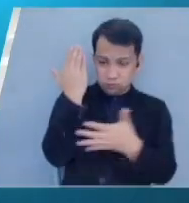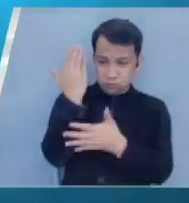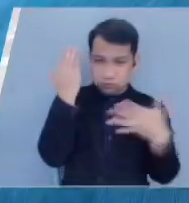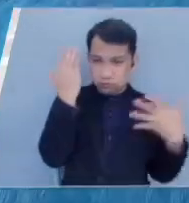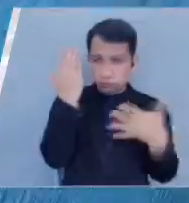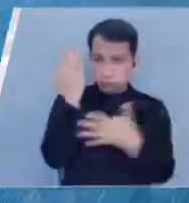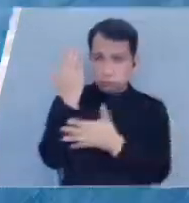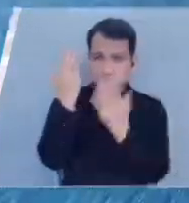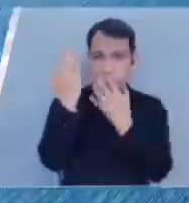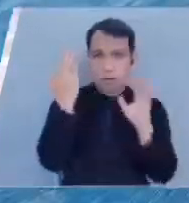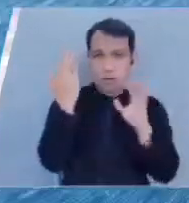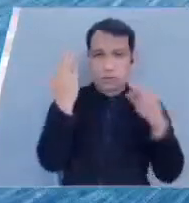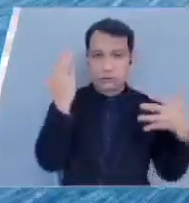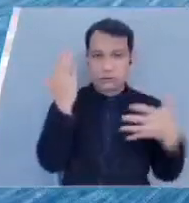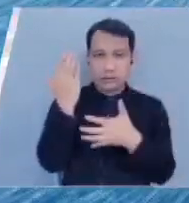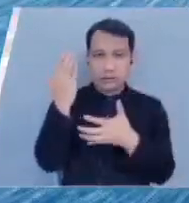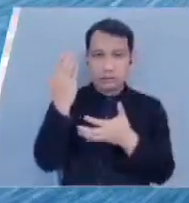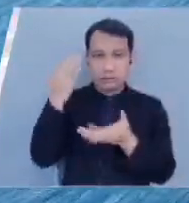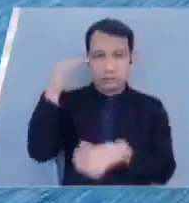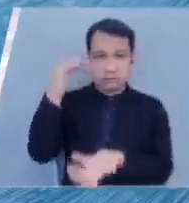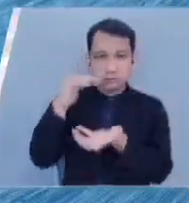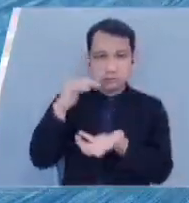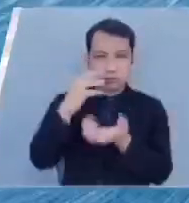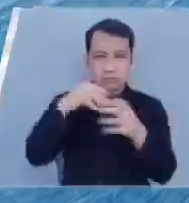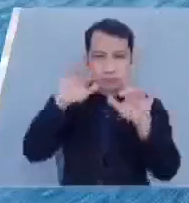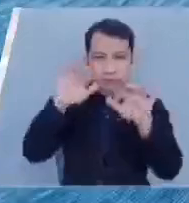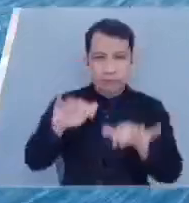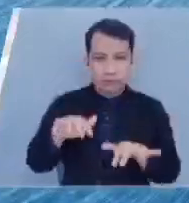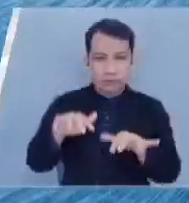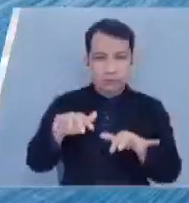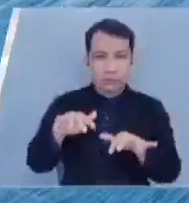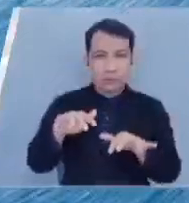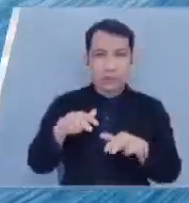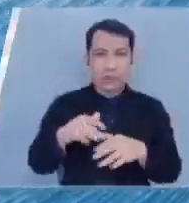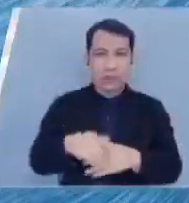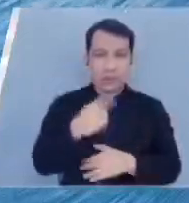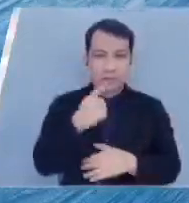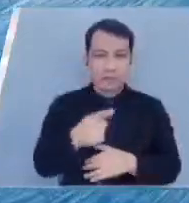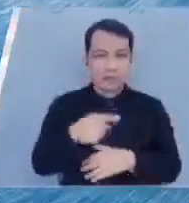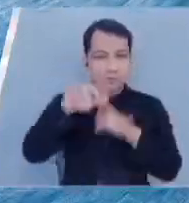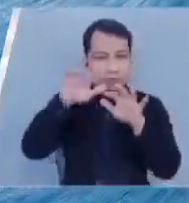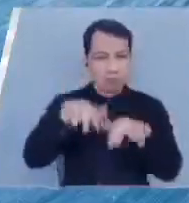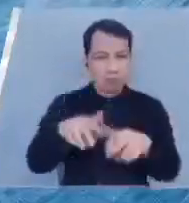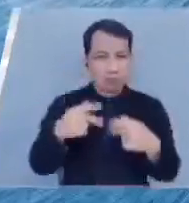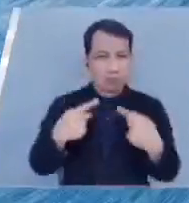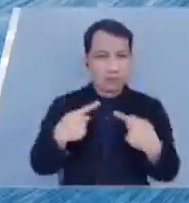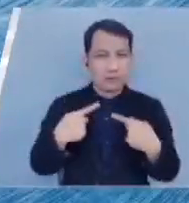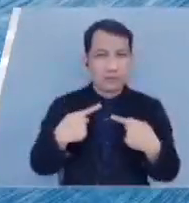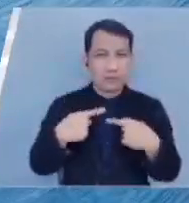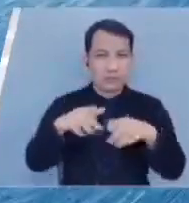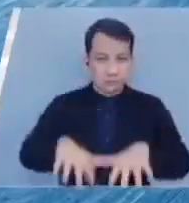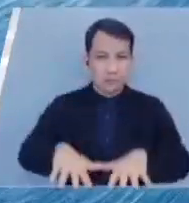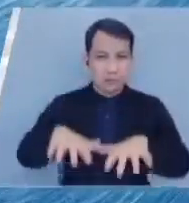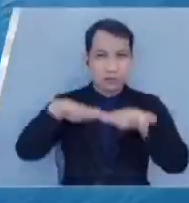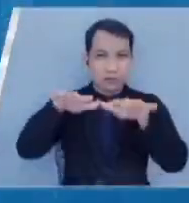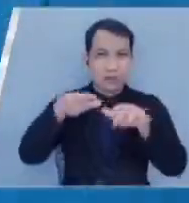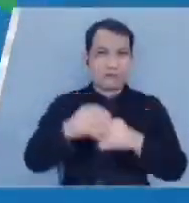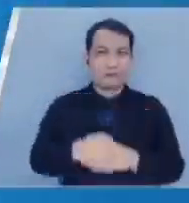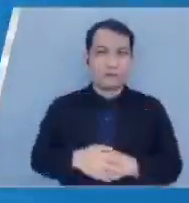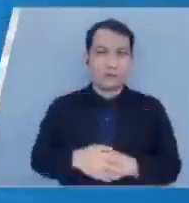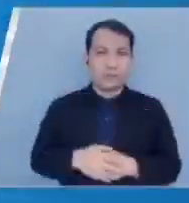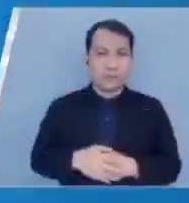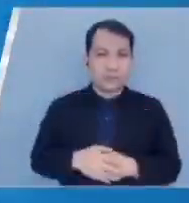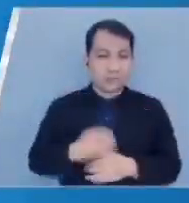magdudulot ng localized thunderstorms, kaya maging handa po sa pag-ulan na posibleng magpabaha. Sa Mindanao, halos